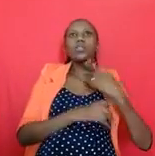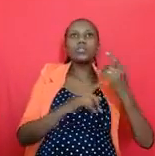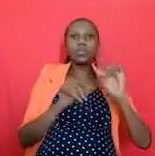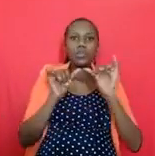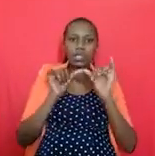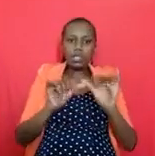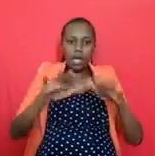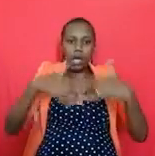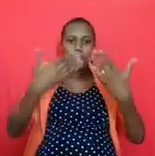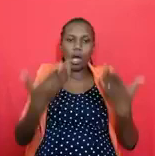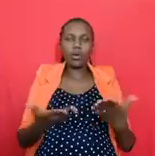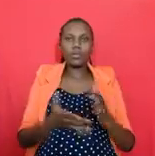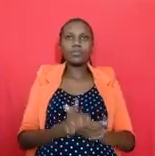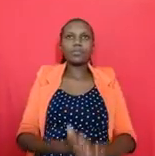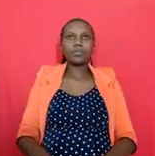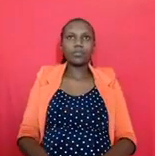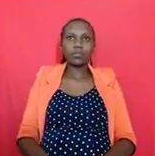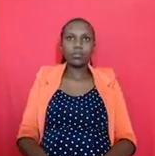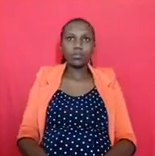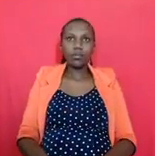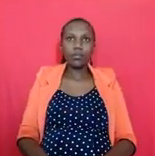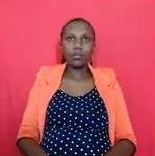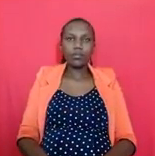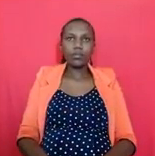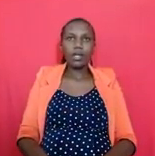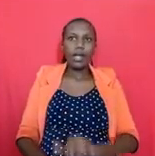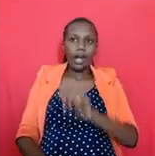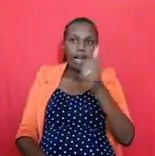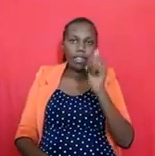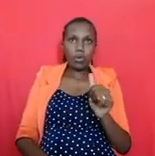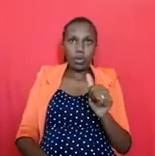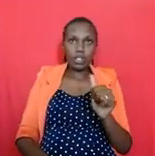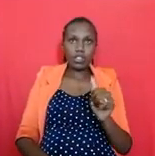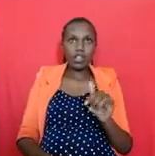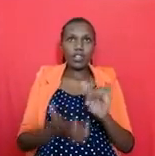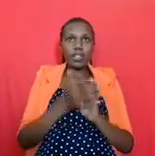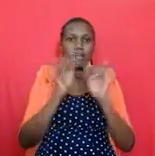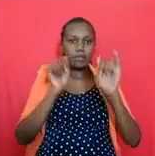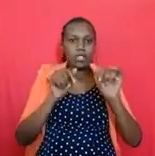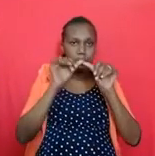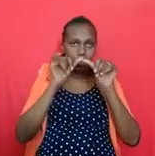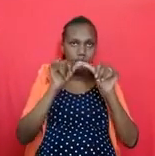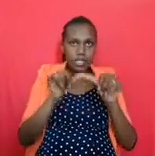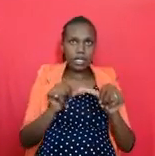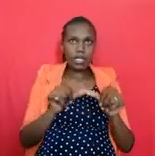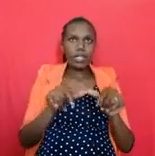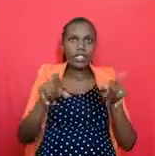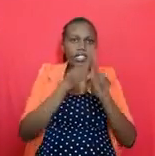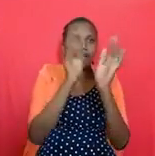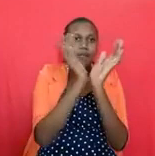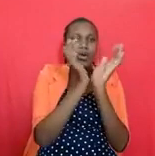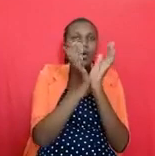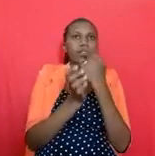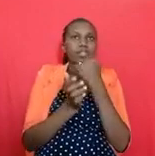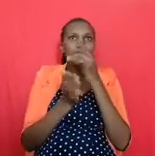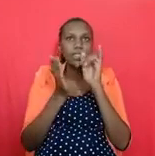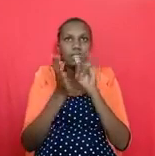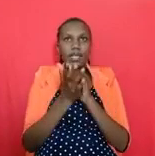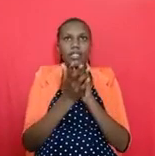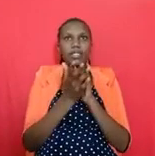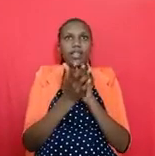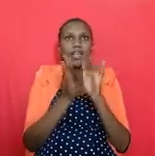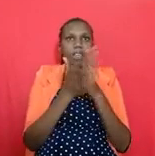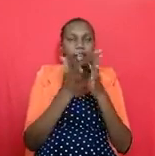twikare uria ungi no muhaka tuikare paulo akaiga thiini wa kamuhario